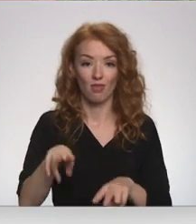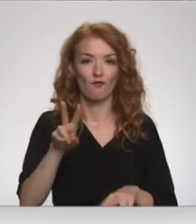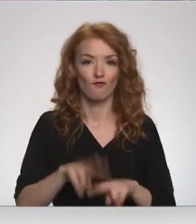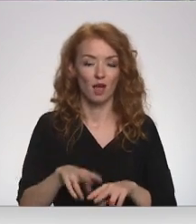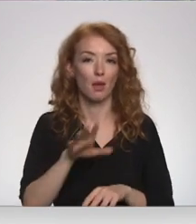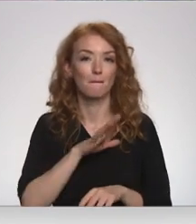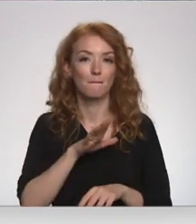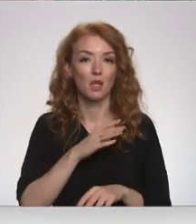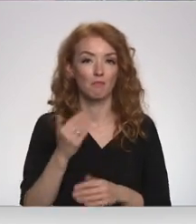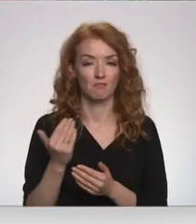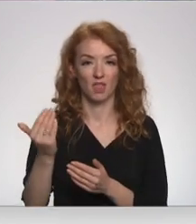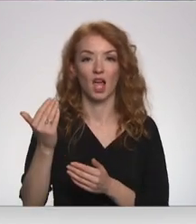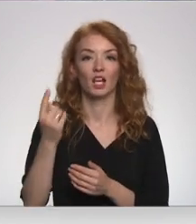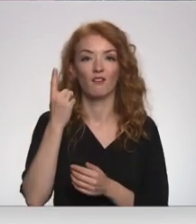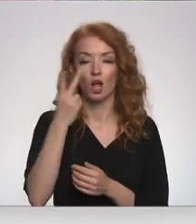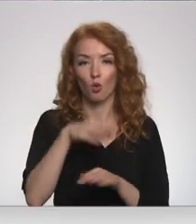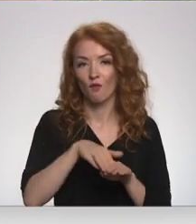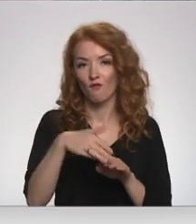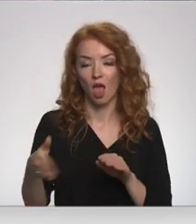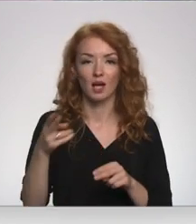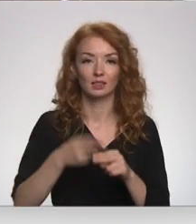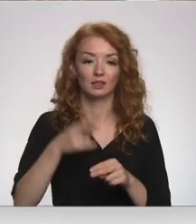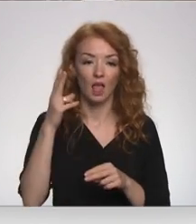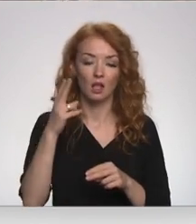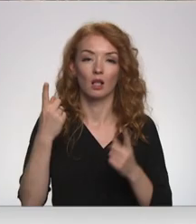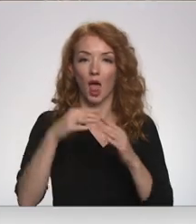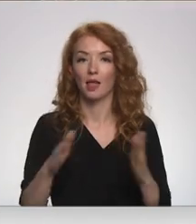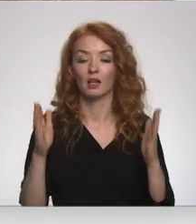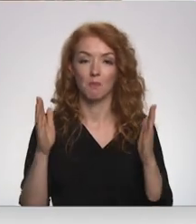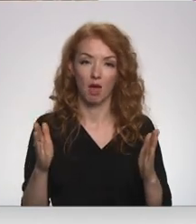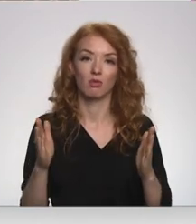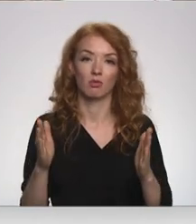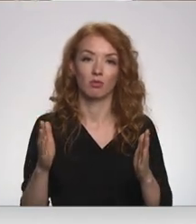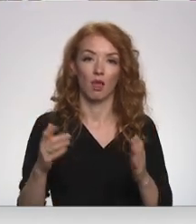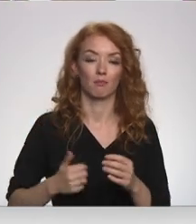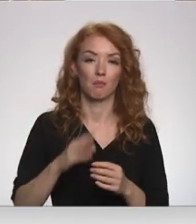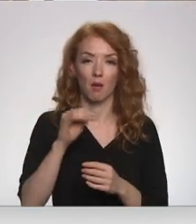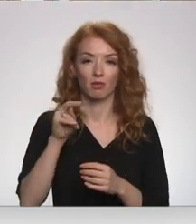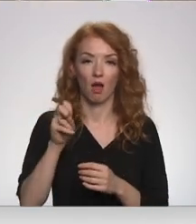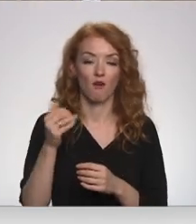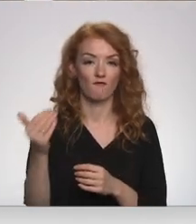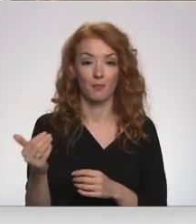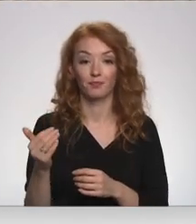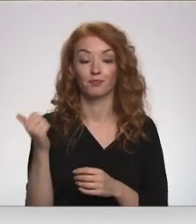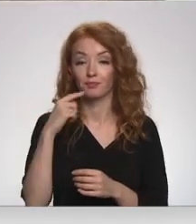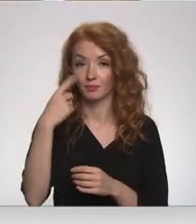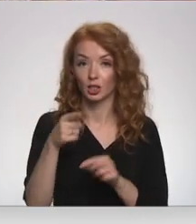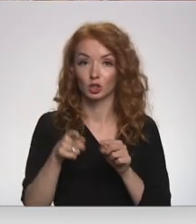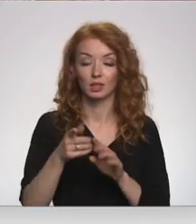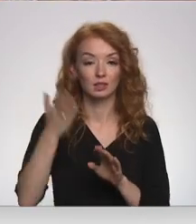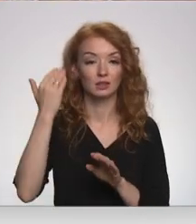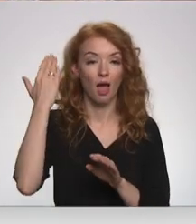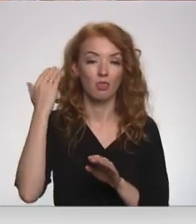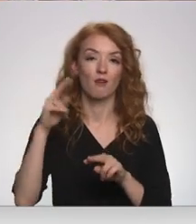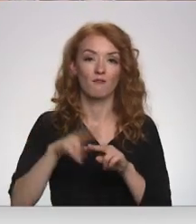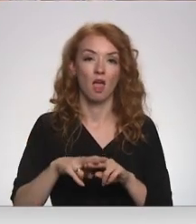ir bijusi piederīga vienai no vēlā dzelzs laikmeta kuršu zemēm Bandavai. Tā kā tāda bāzes vieta senajam klubam un arī,